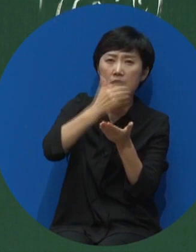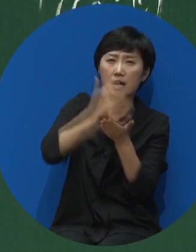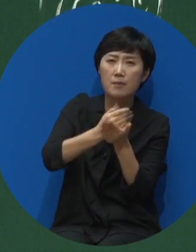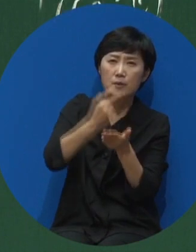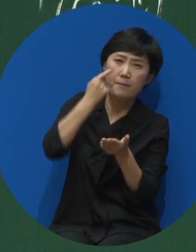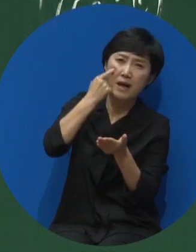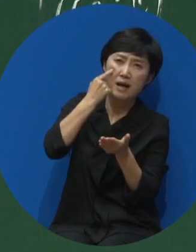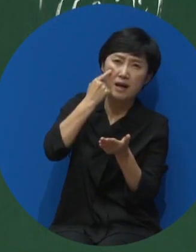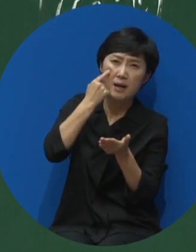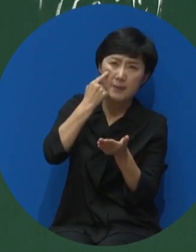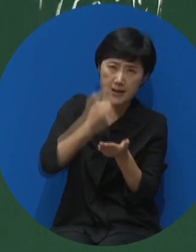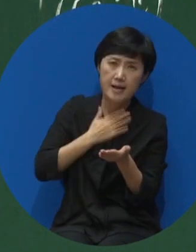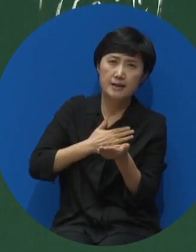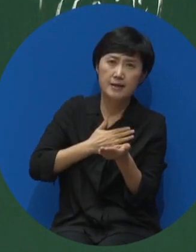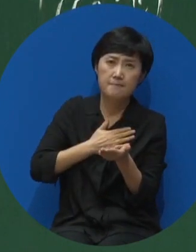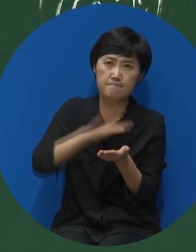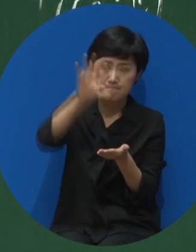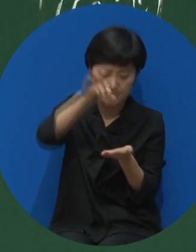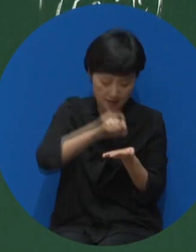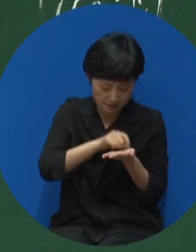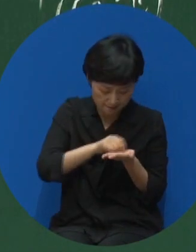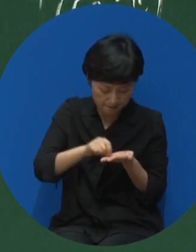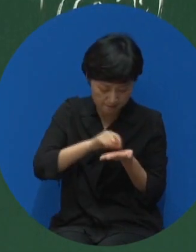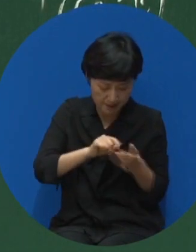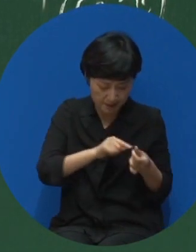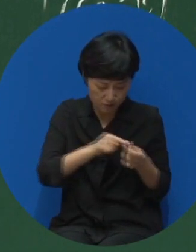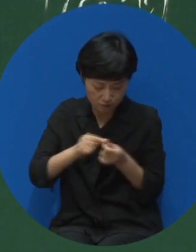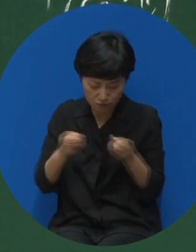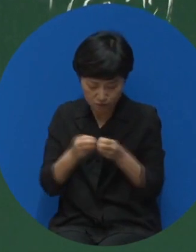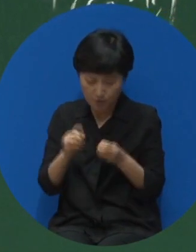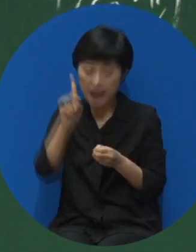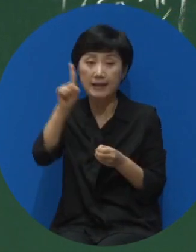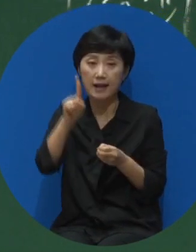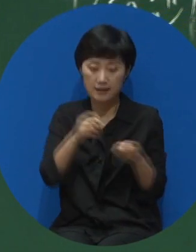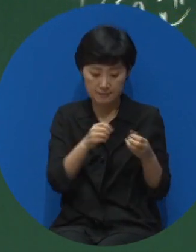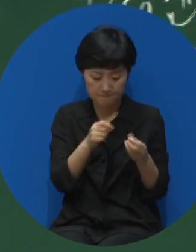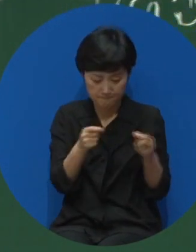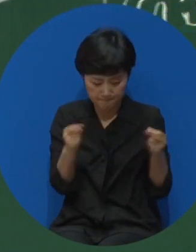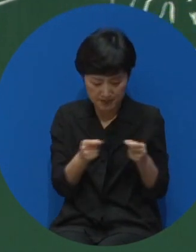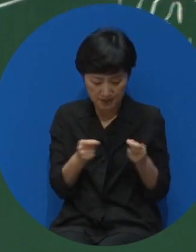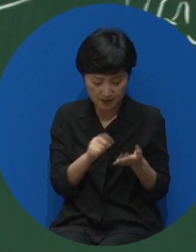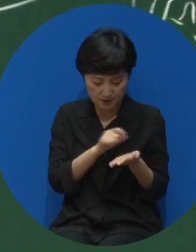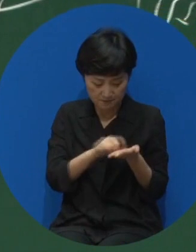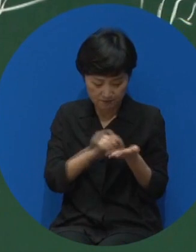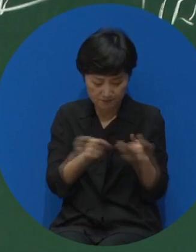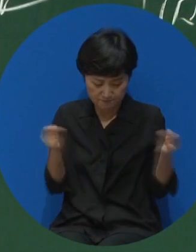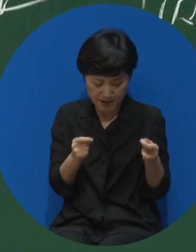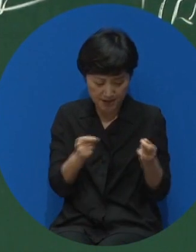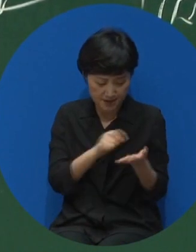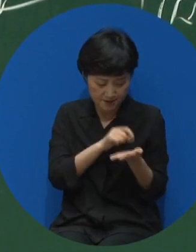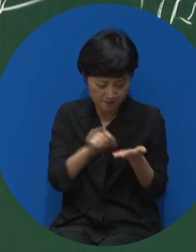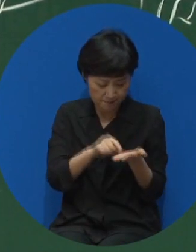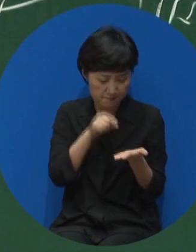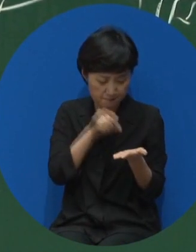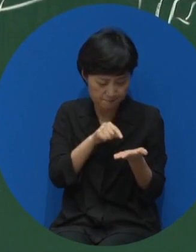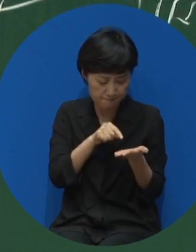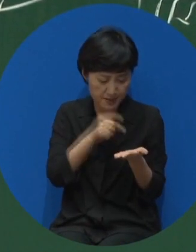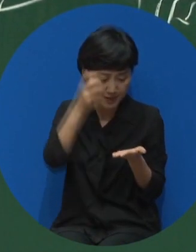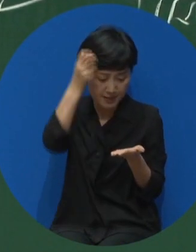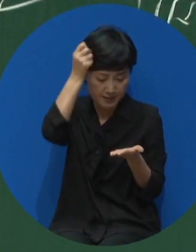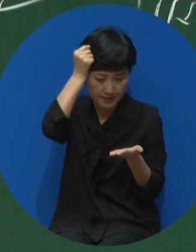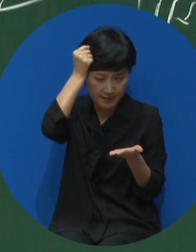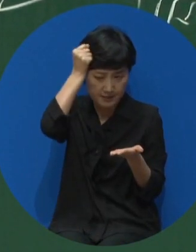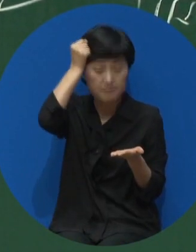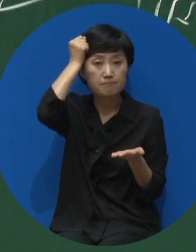기록하라니까. 렘넌트 레이하이의 메시지와 스베테 오사메르 것도 難しいと思いますが 1つの 단어でも 가장 귀중한 ところに 오사메테 書いていただきたいと思います. 어느